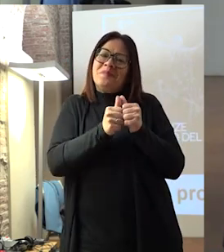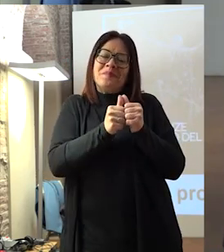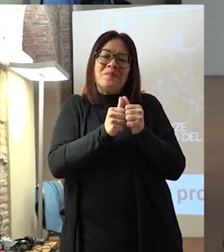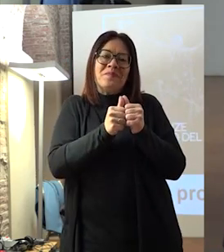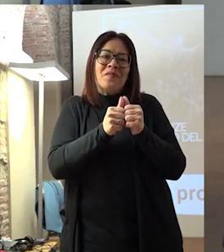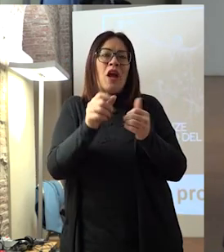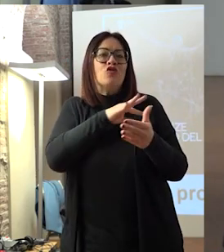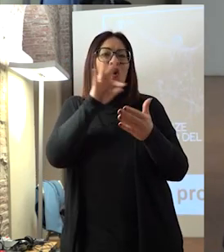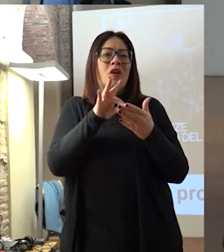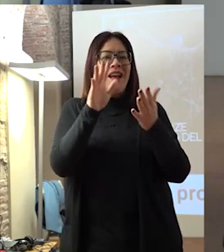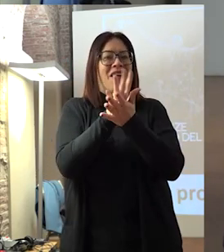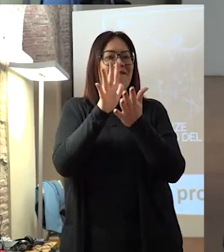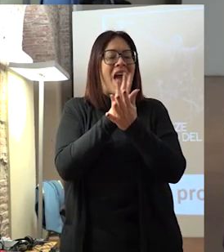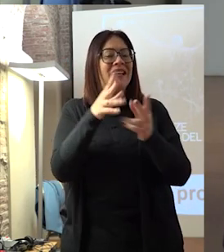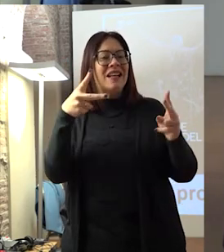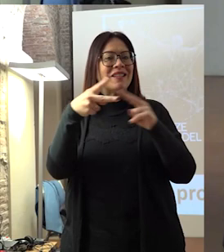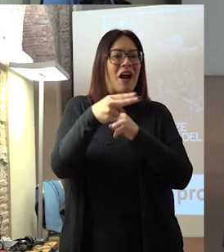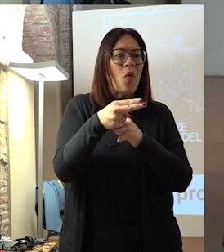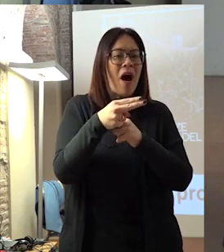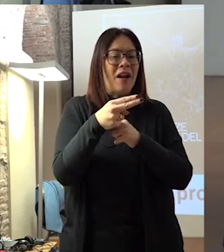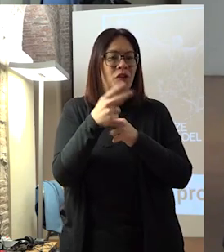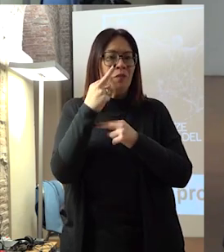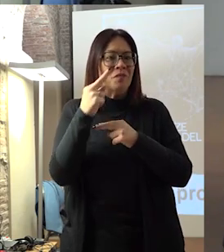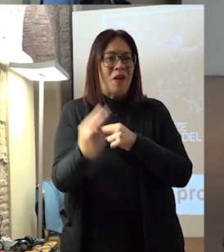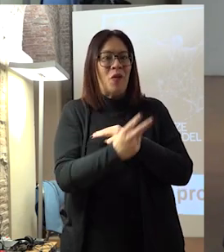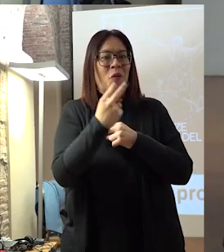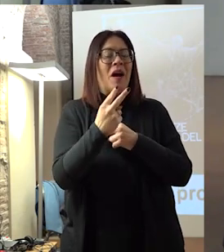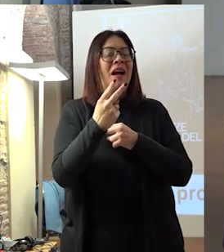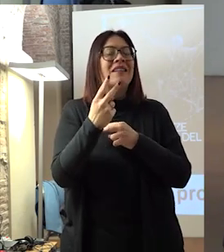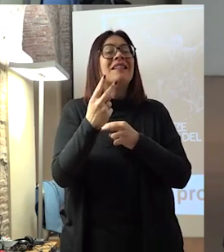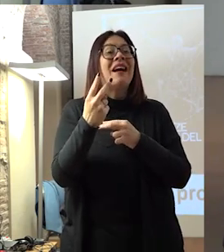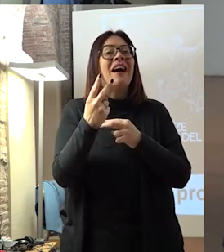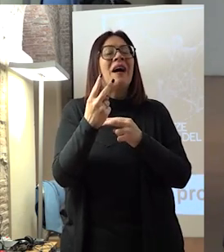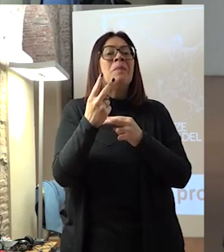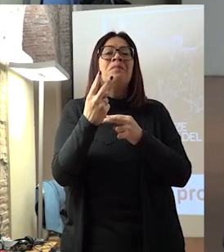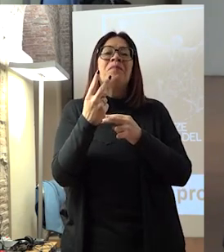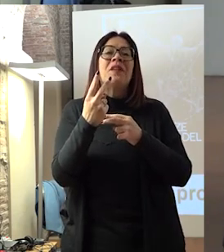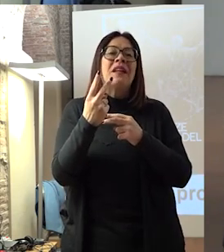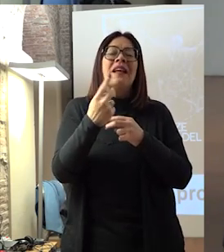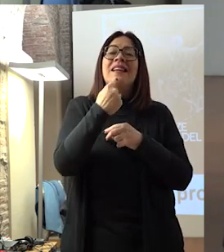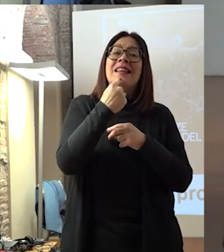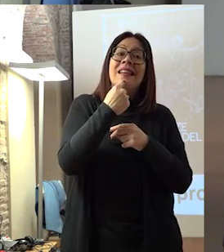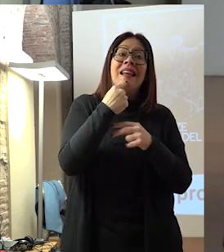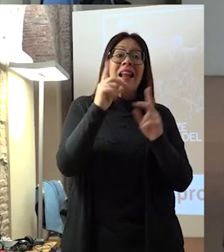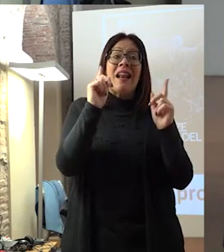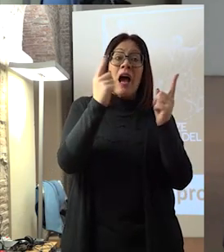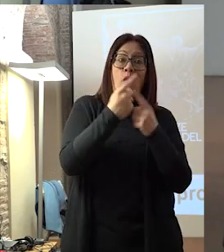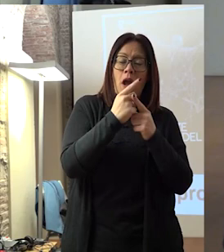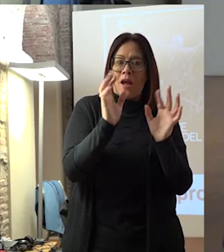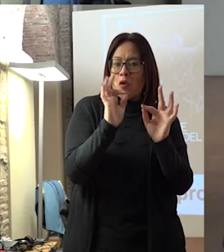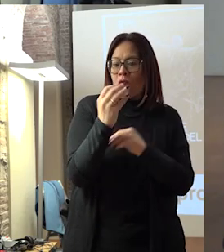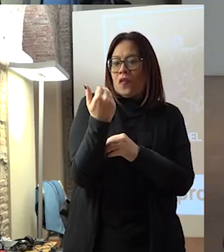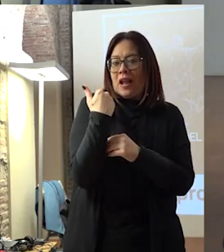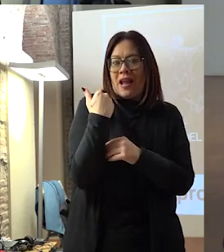in questa festa, in questo traguardo, e quindi vi faccio vedere quelli che ho visto rispetto a quelli che si sono laureati più recentemente,